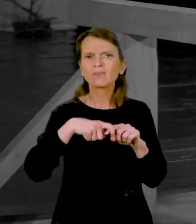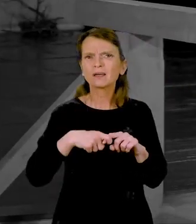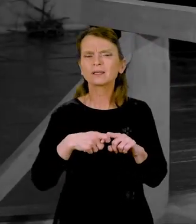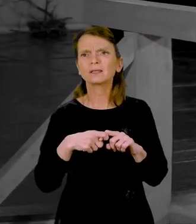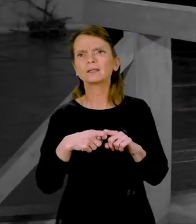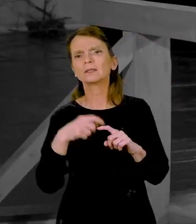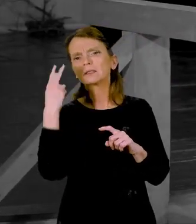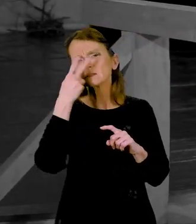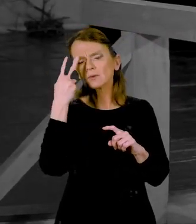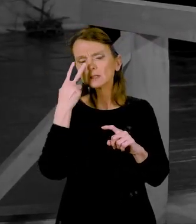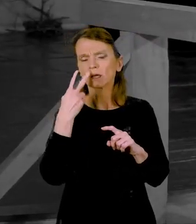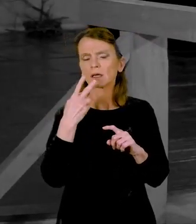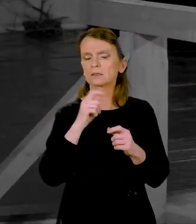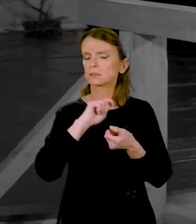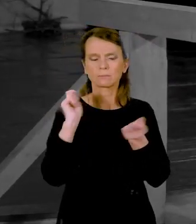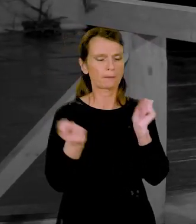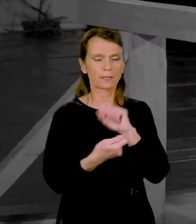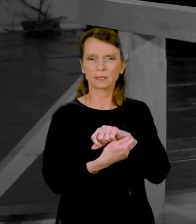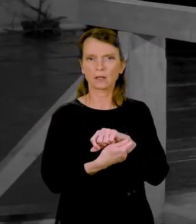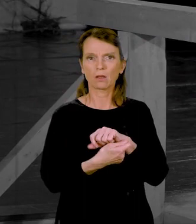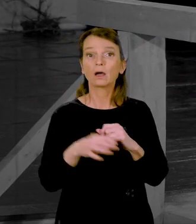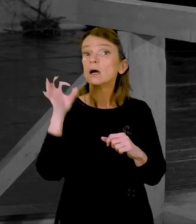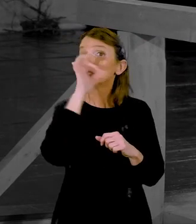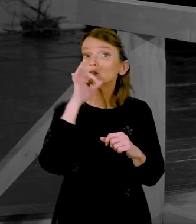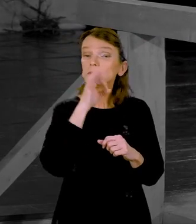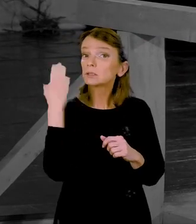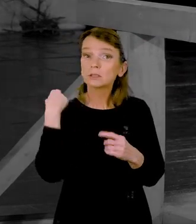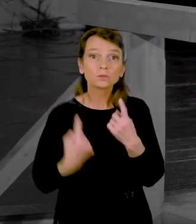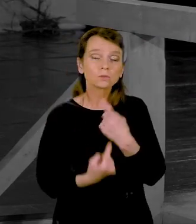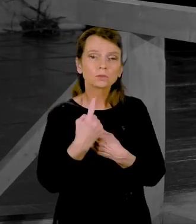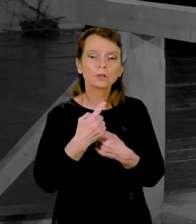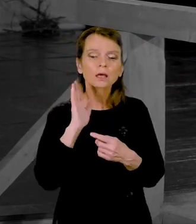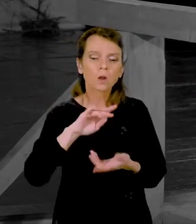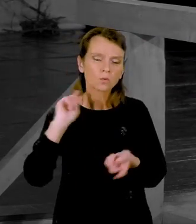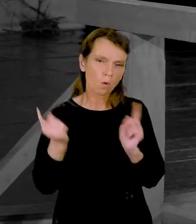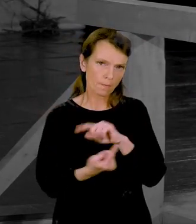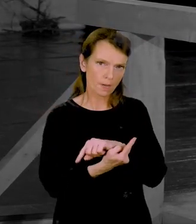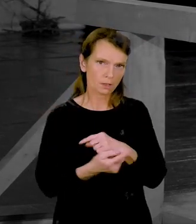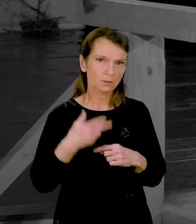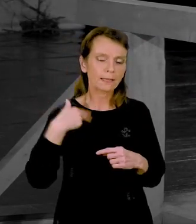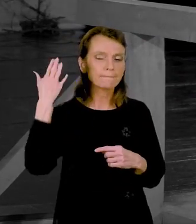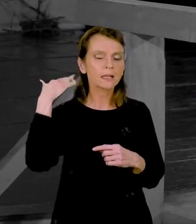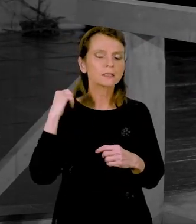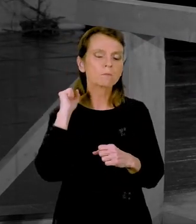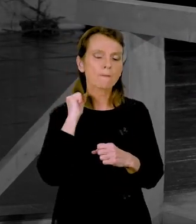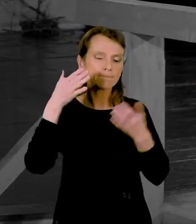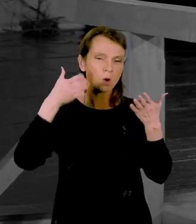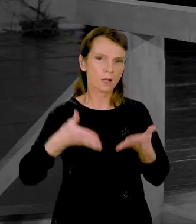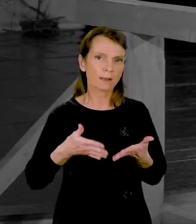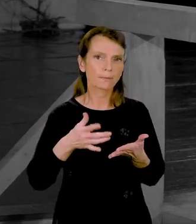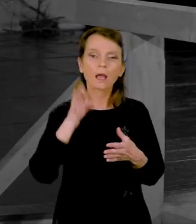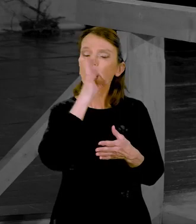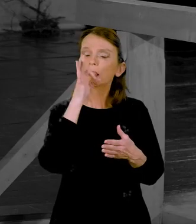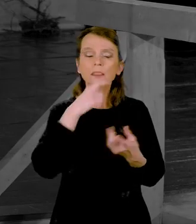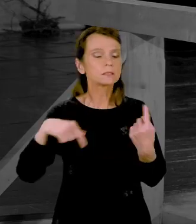seveda spremenile. Nič od tega se ni zgodilo, ravno obratno, imeli smo pogreb in